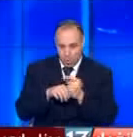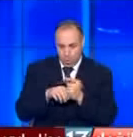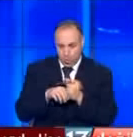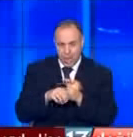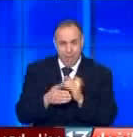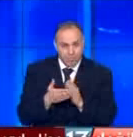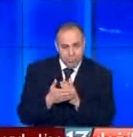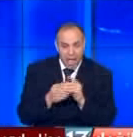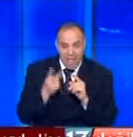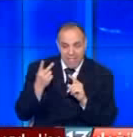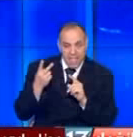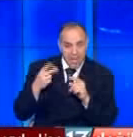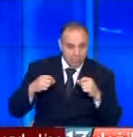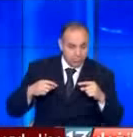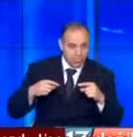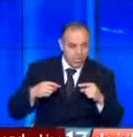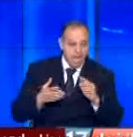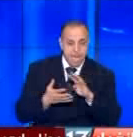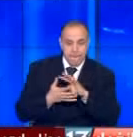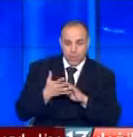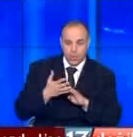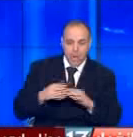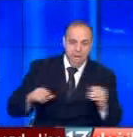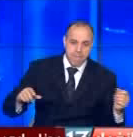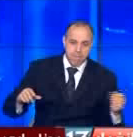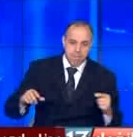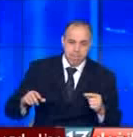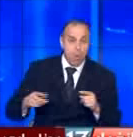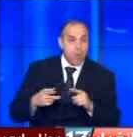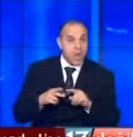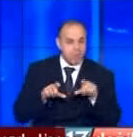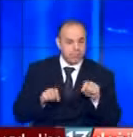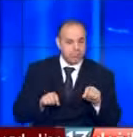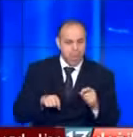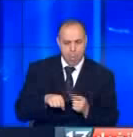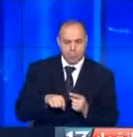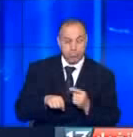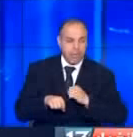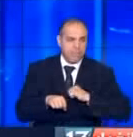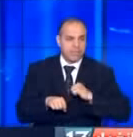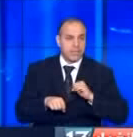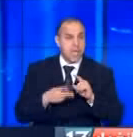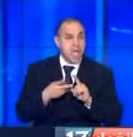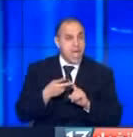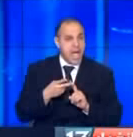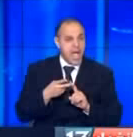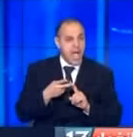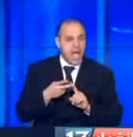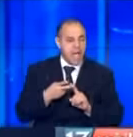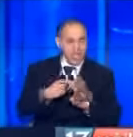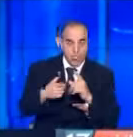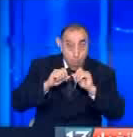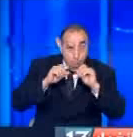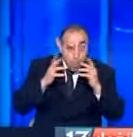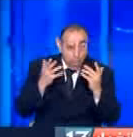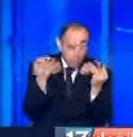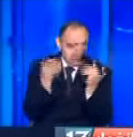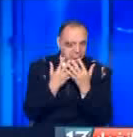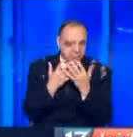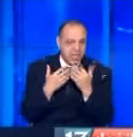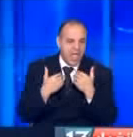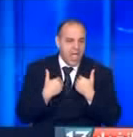في المقابل بات المدرب أوناي إيمري في موقف لا يحسد عليه بعدما فرط لاعبوه في تأهل كان في المتناول لولا التفنن في إهدار فرصتين